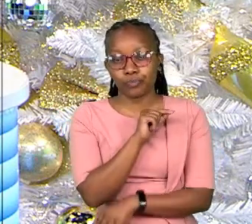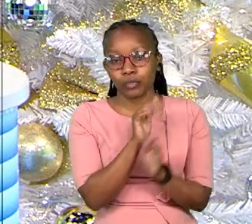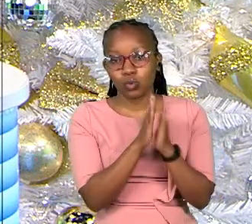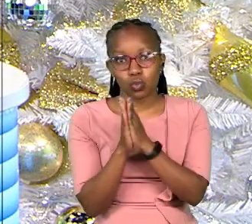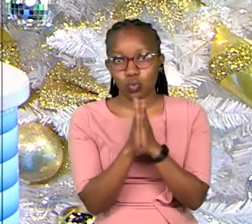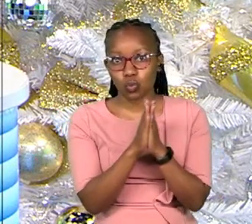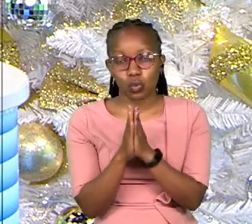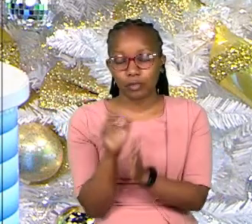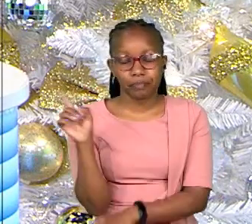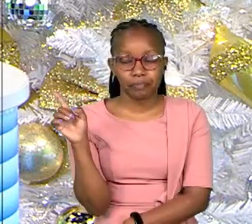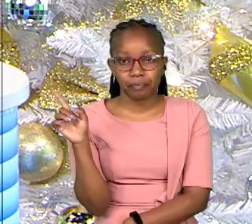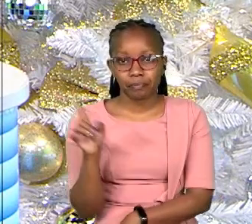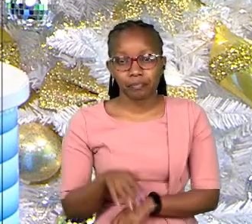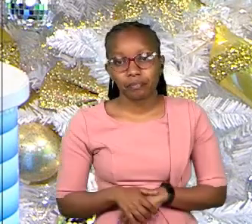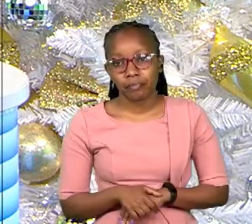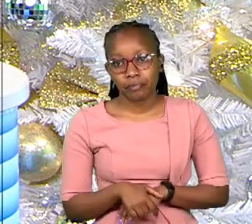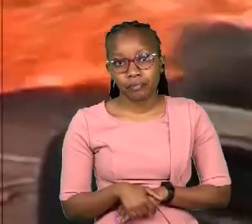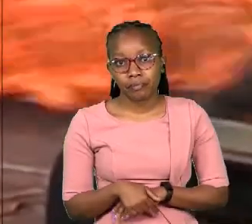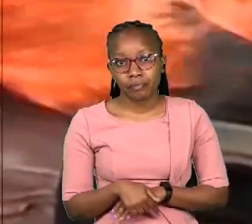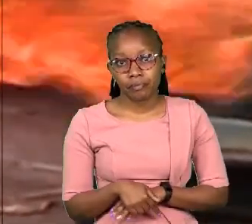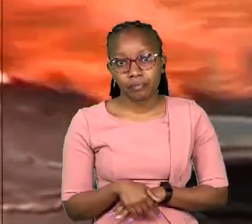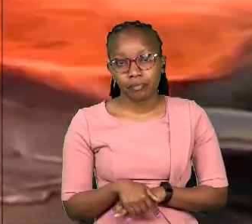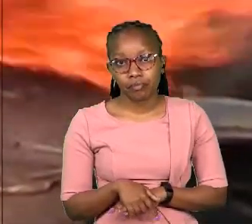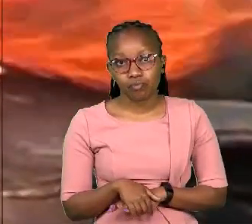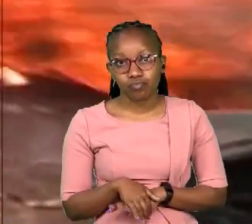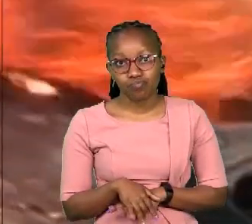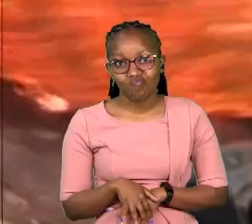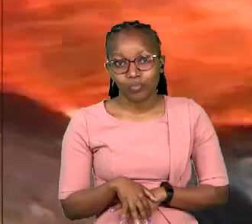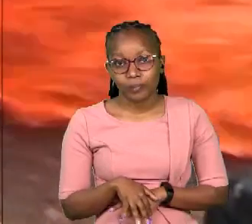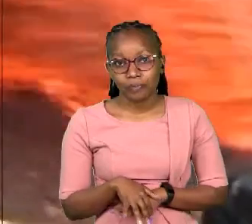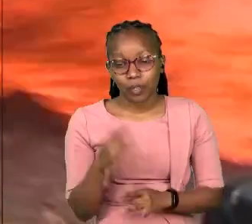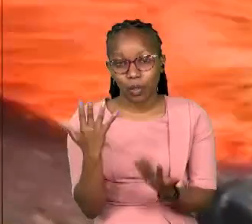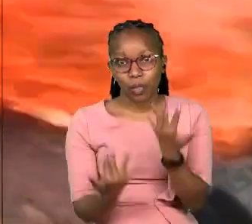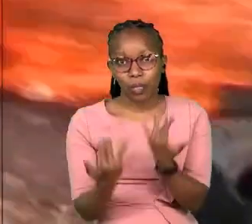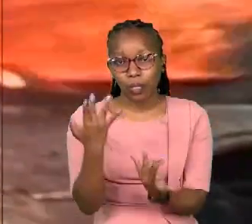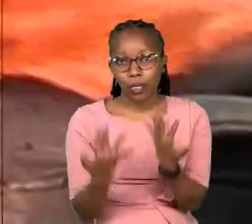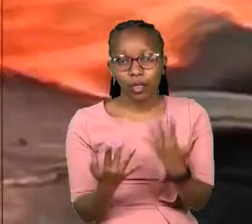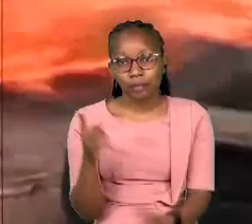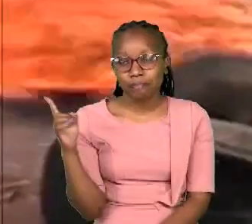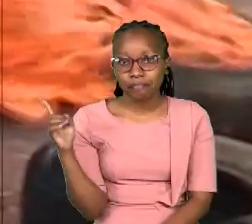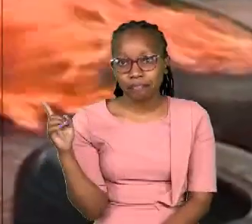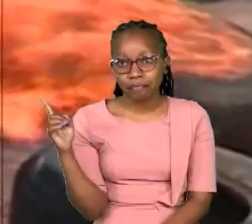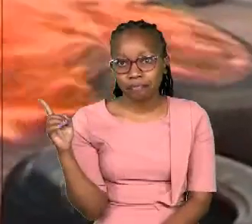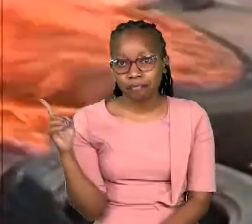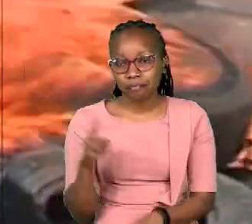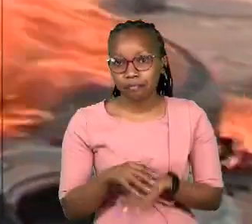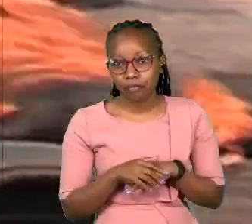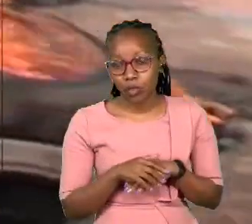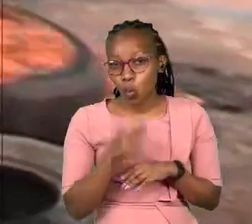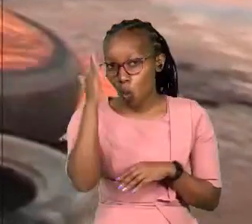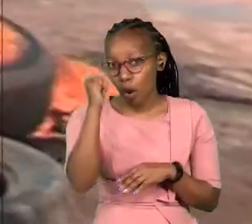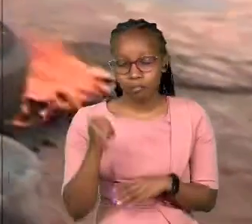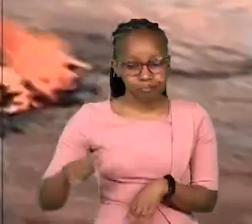Wambua kisha nikatia sauti. Ni moto ambao unasheheni moshi. Moshi unaotokana na kuchomwa